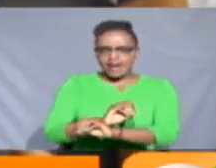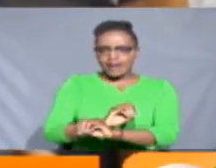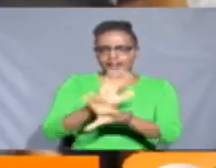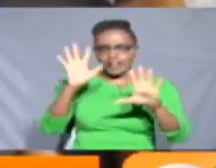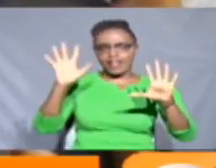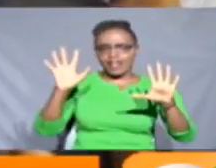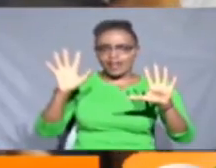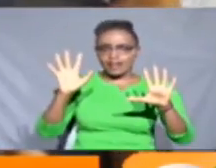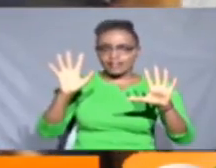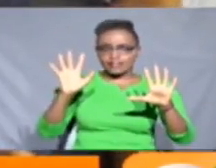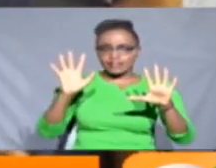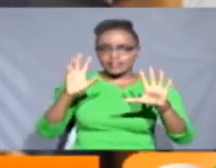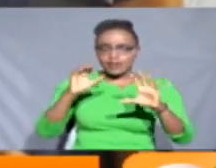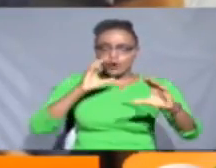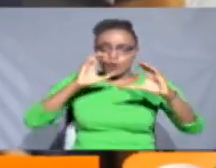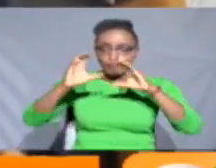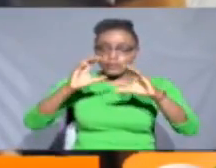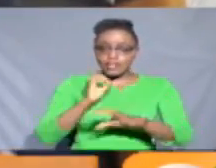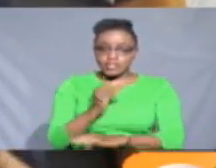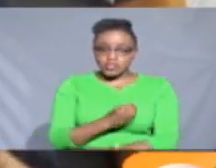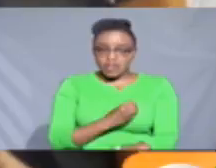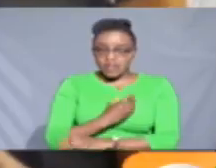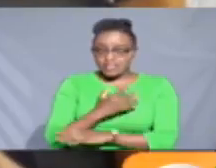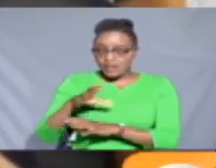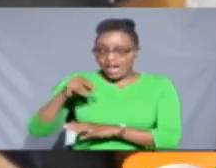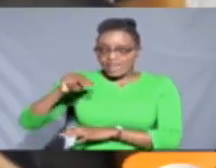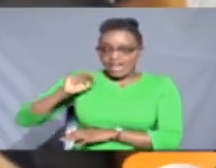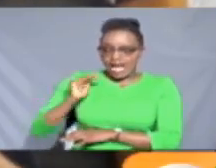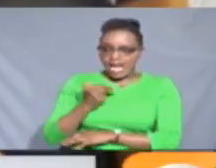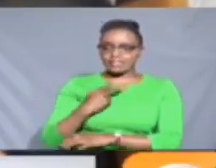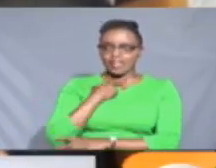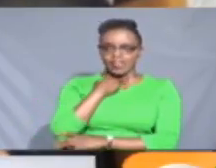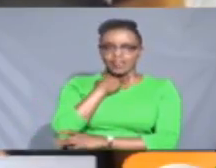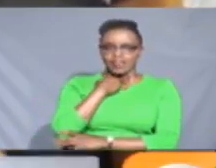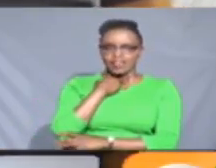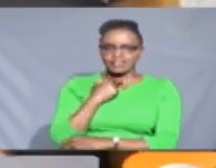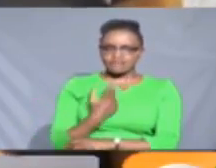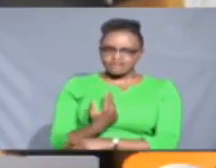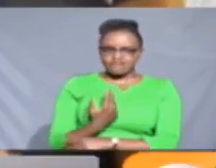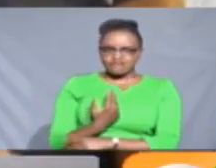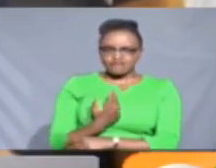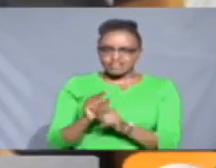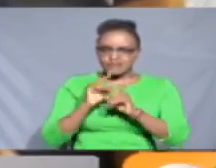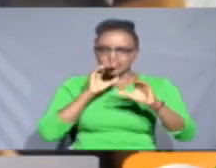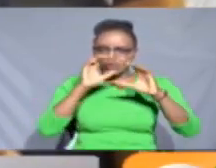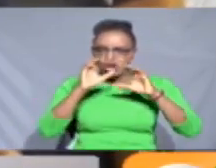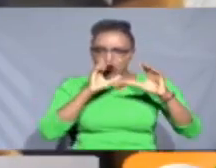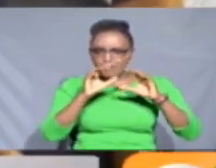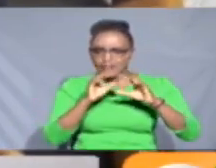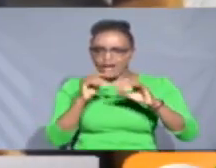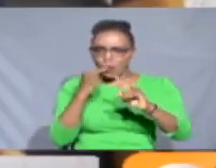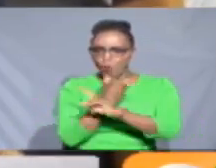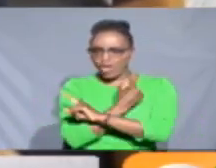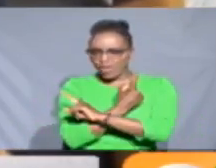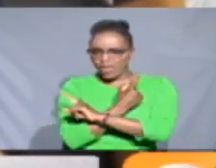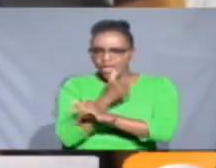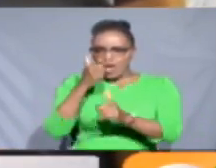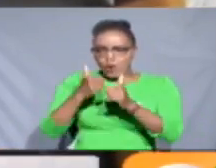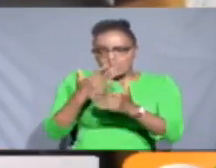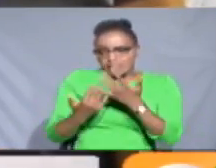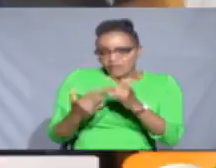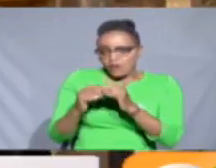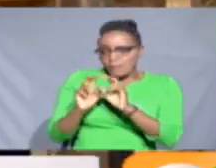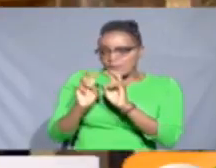in our communication, not to find ourselves in a situation where you have communicated in a manner that could be